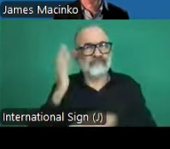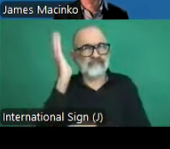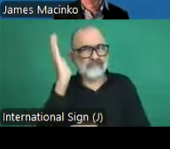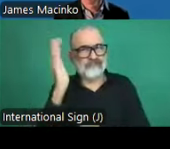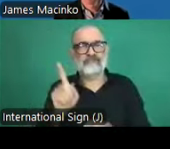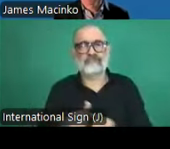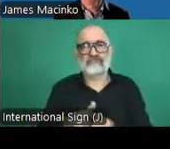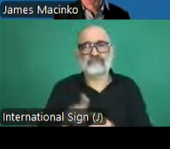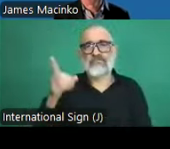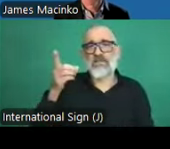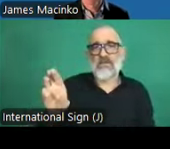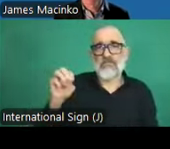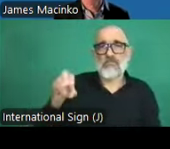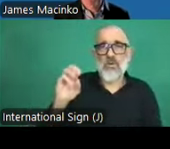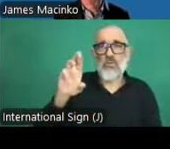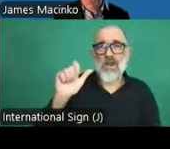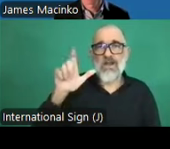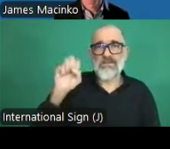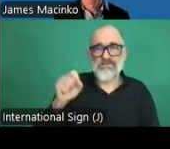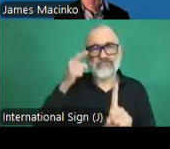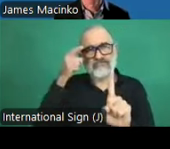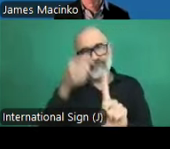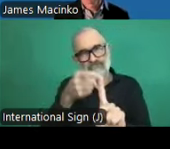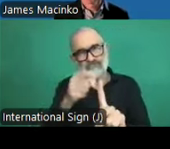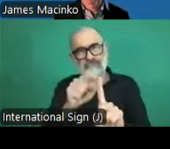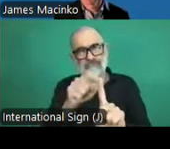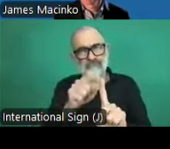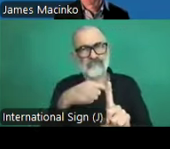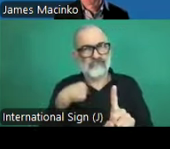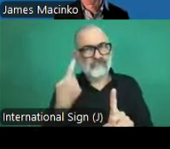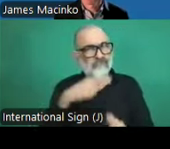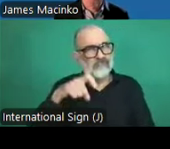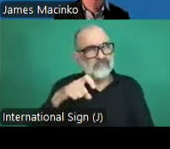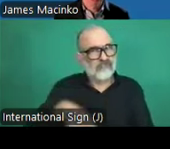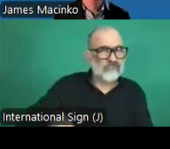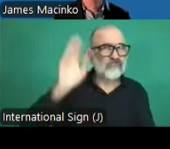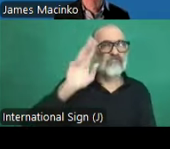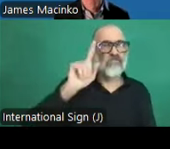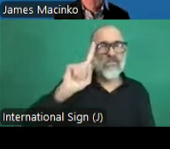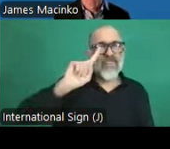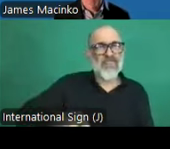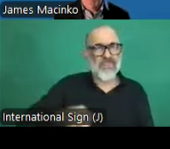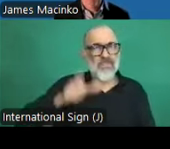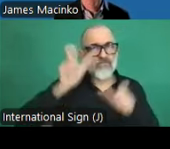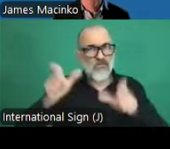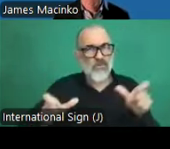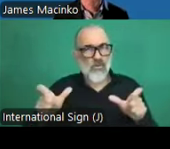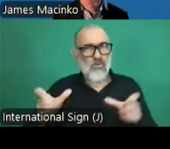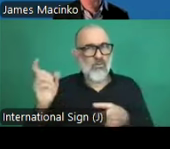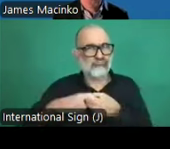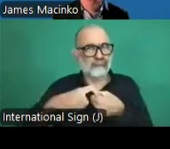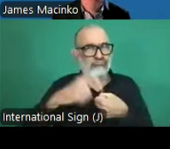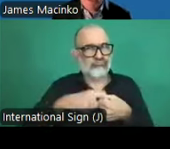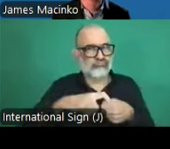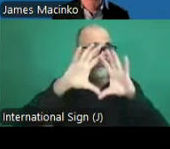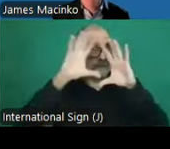Morales, merci de nous avoir invités et qui nous permet de voir dans notre région. C'est un honneur d'être